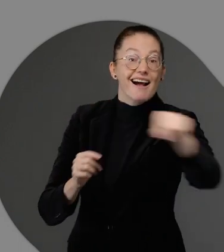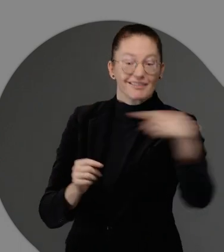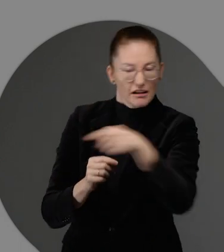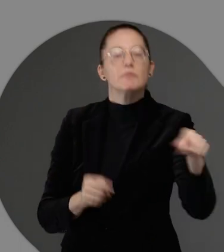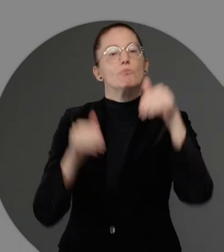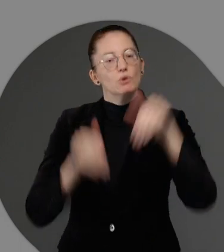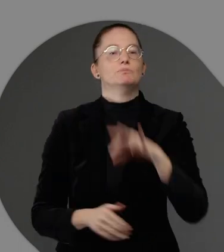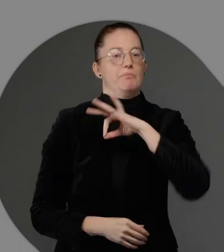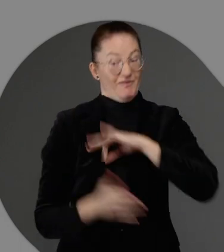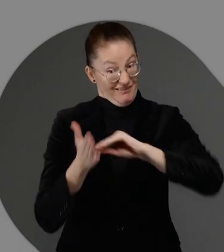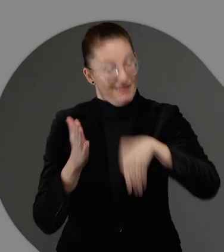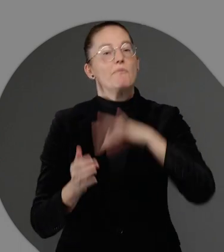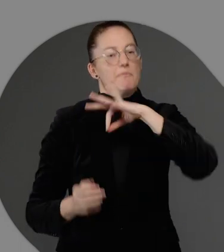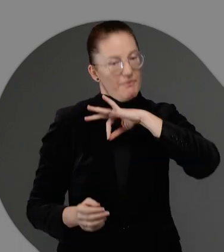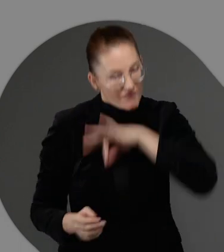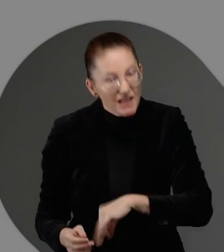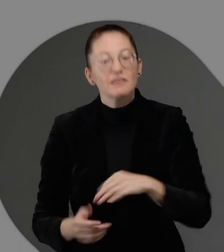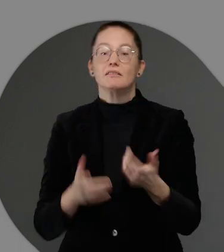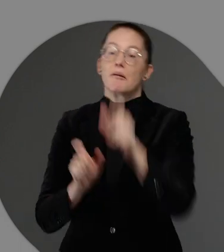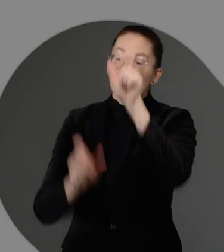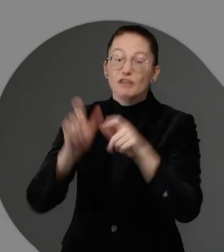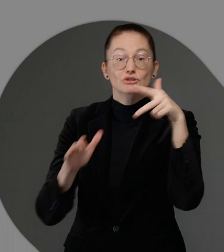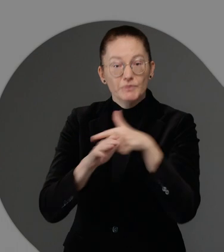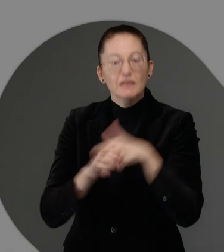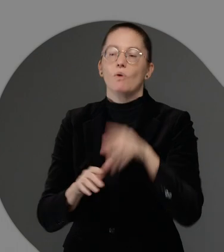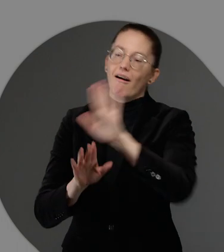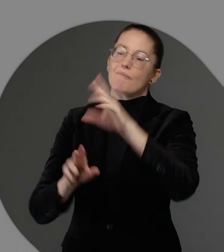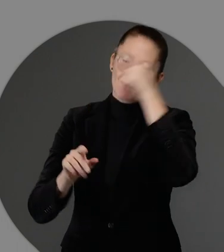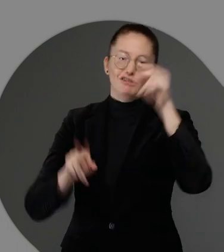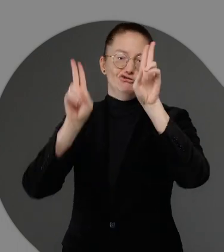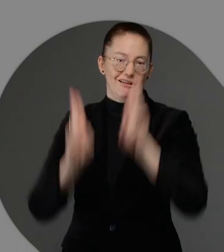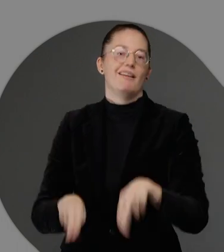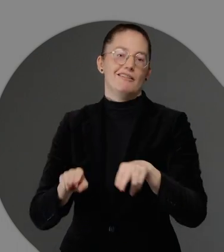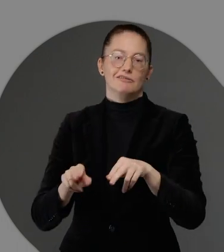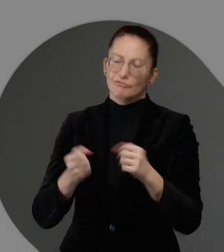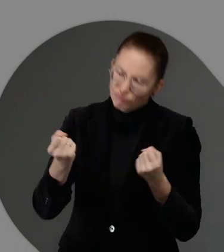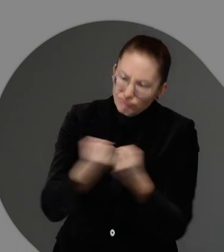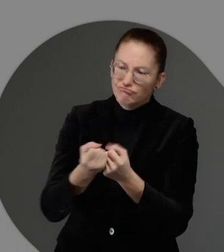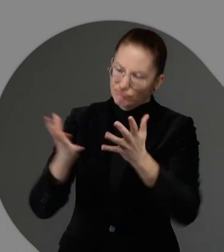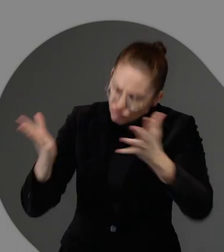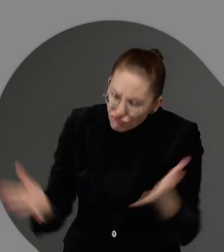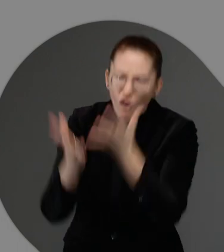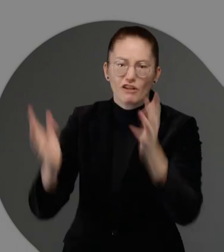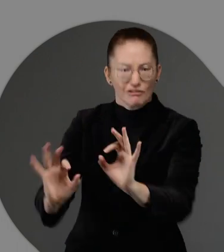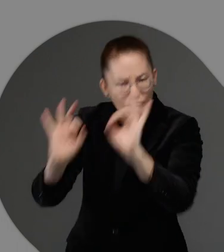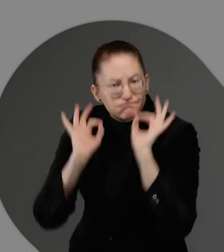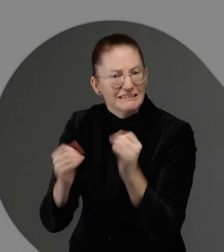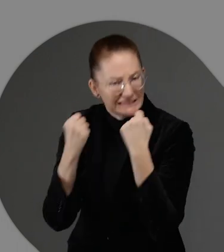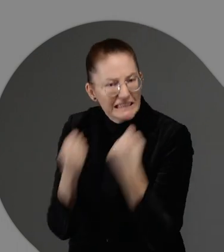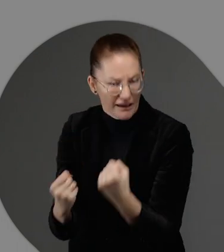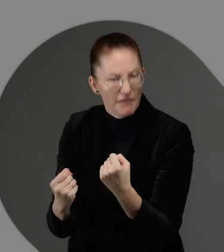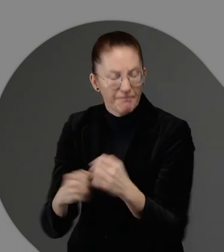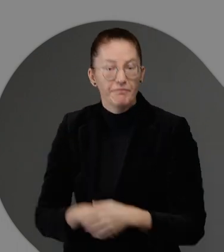dem sich die Unterzeichnerstaaten verpflichten, die Menschenrechte von Menschen mit Behinderungen zu fördern, zu schützen und zu